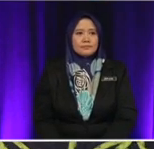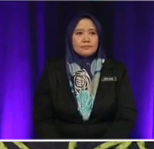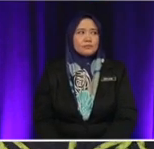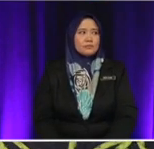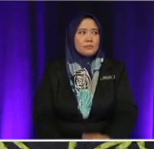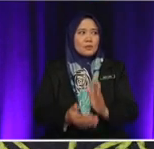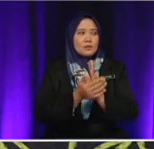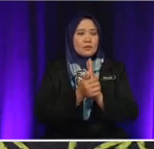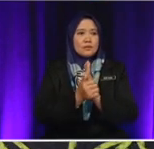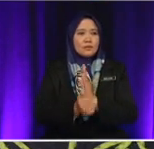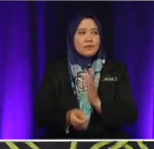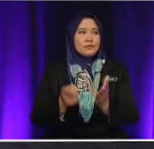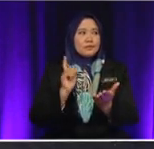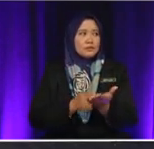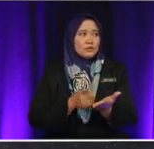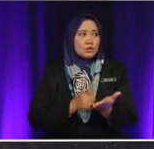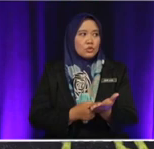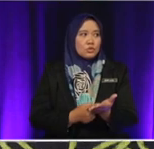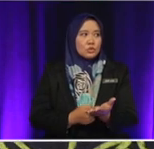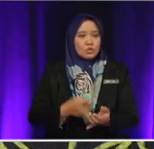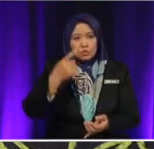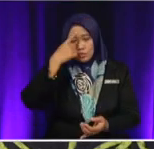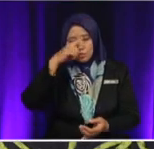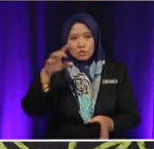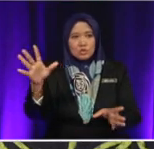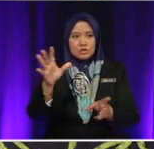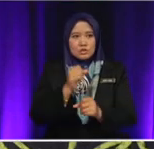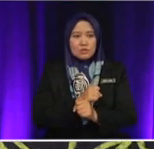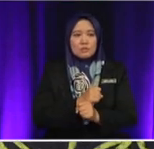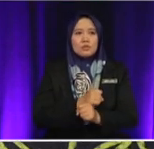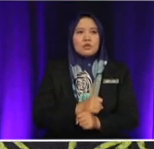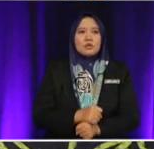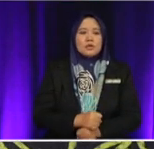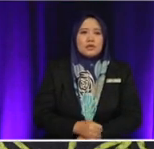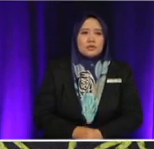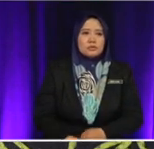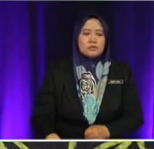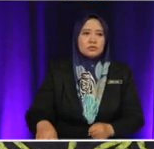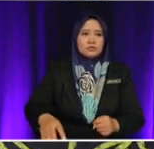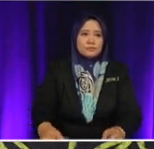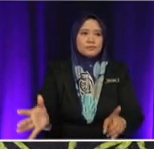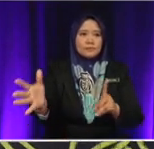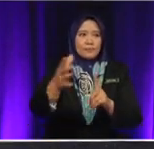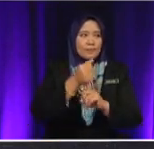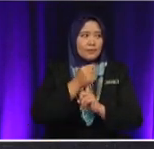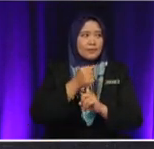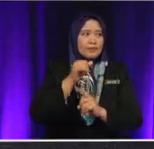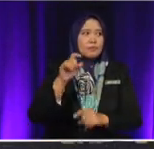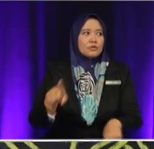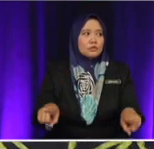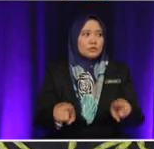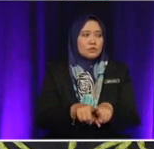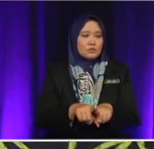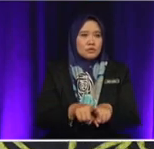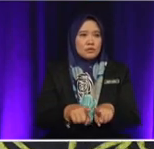Kemahiran runding cara, dia satu proses untuk mencapai keputusan bersama melalui proses berbincang dengan bertolak ansur. Lepas